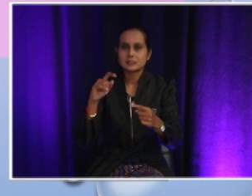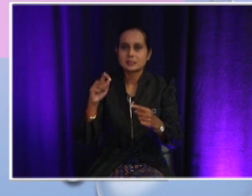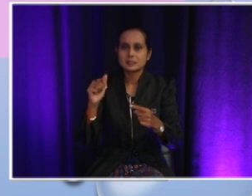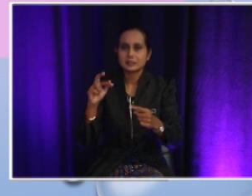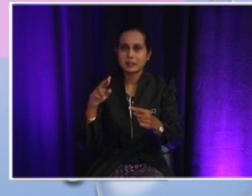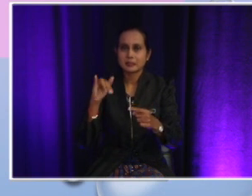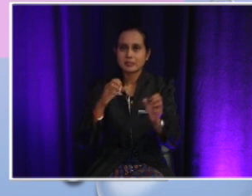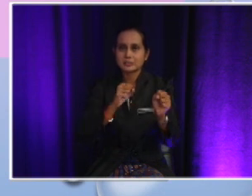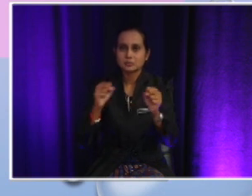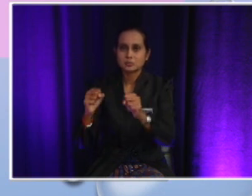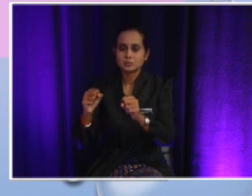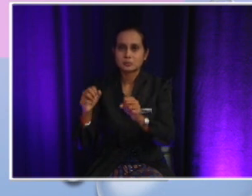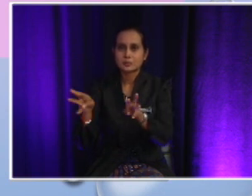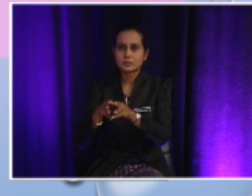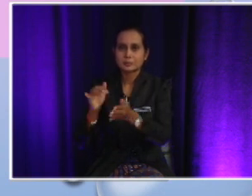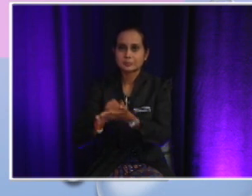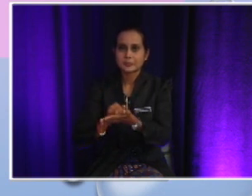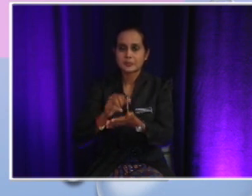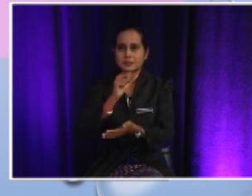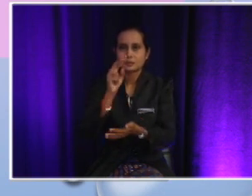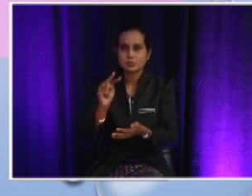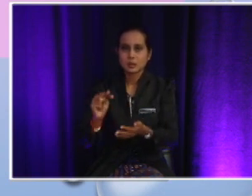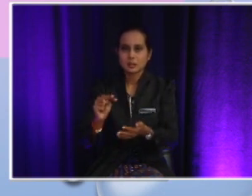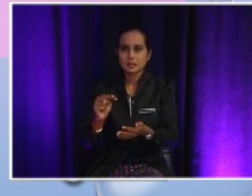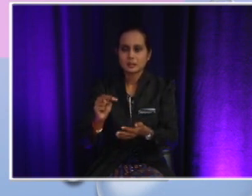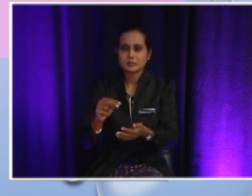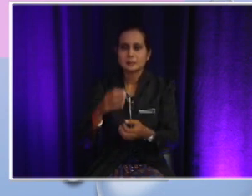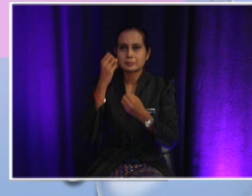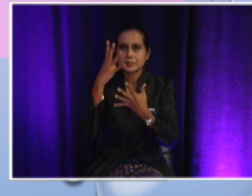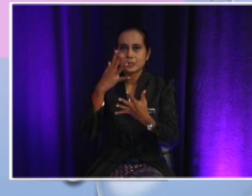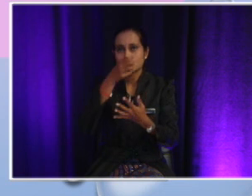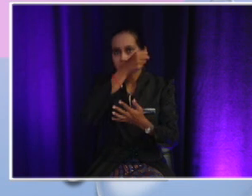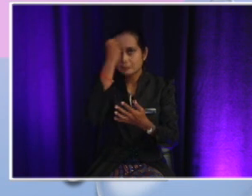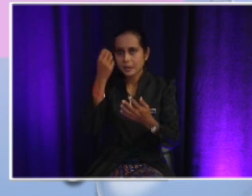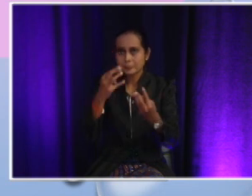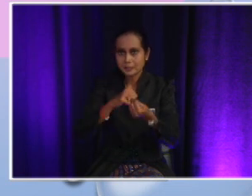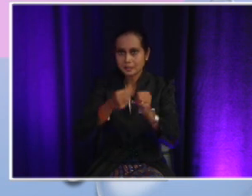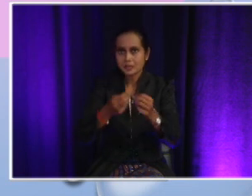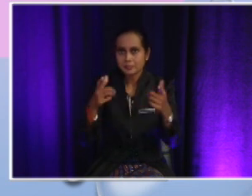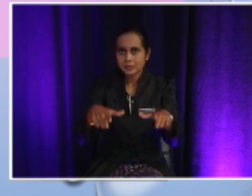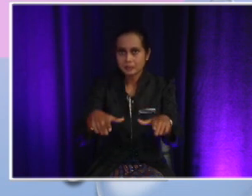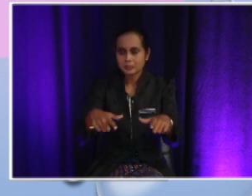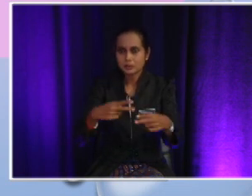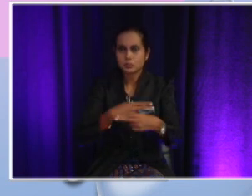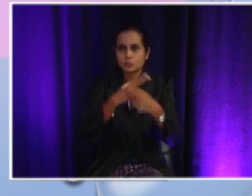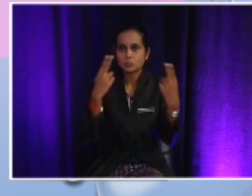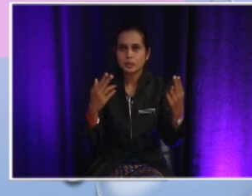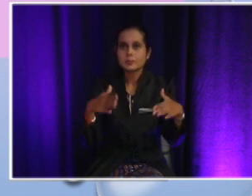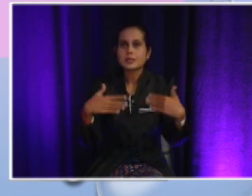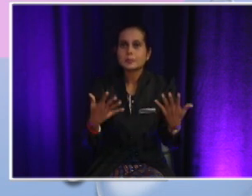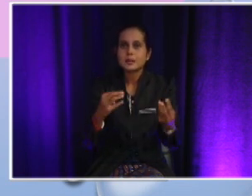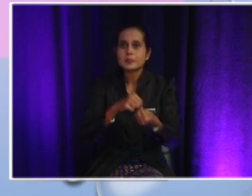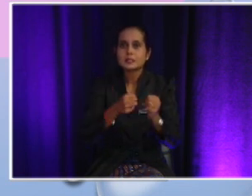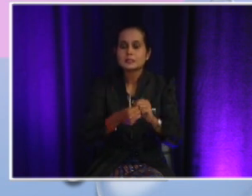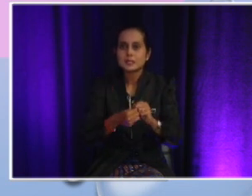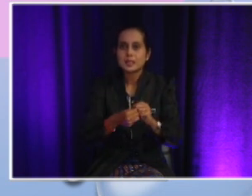begitu. Okey, soalan dia, nyatakan sebab masalah itu berlaku. Okey, huraikan bagaimana masalah itu boleh diatasi.